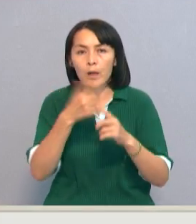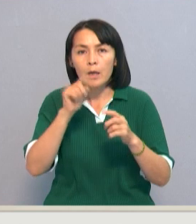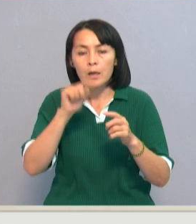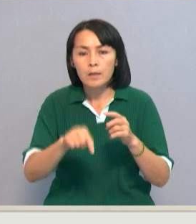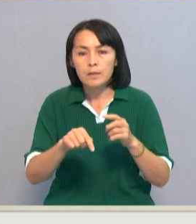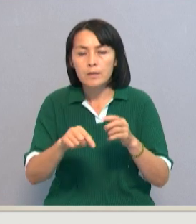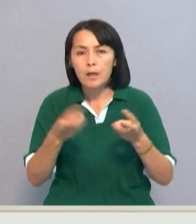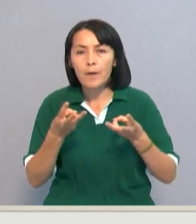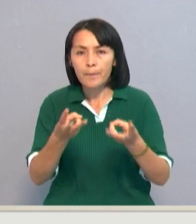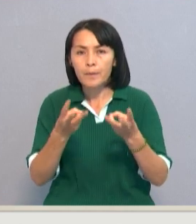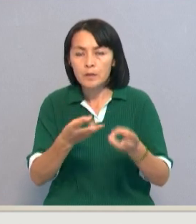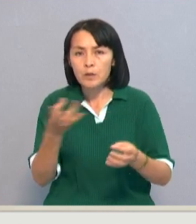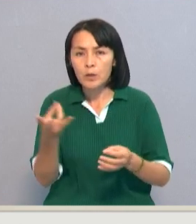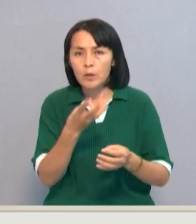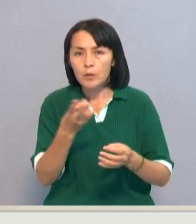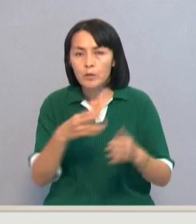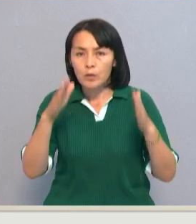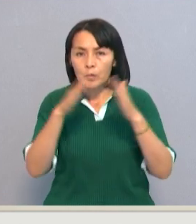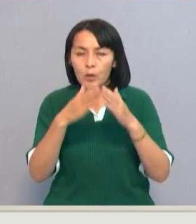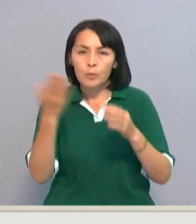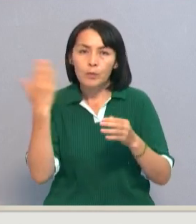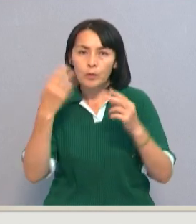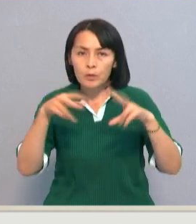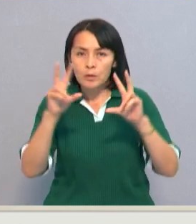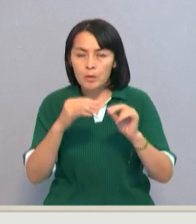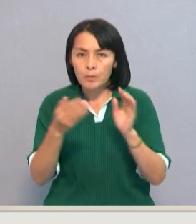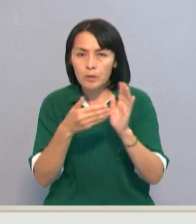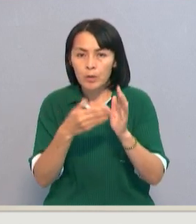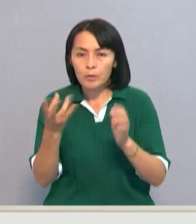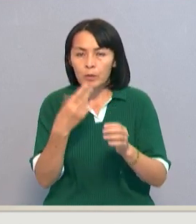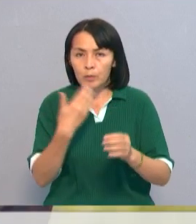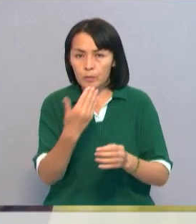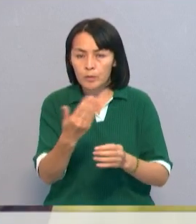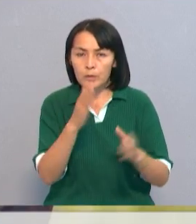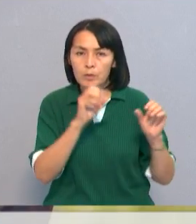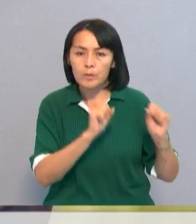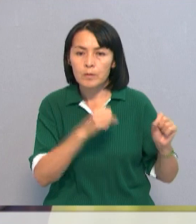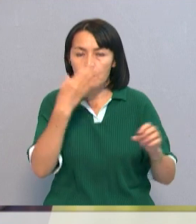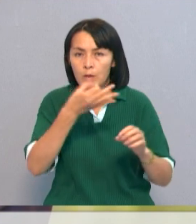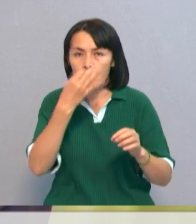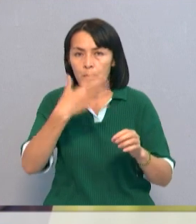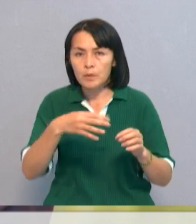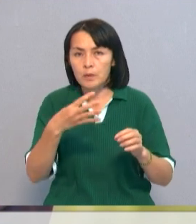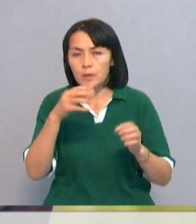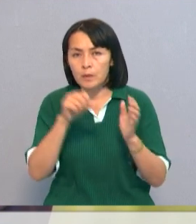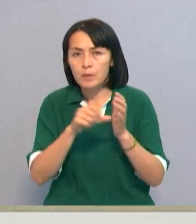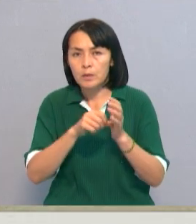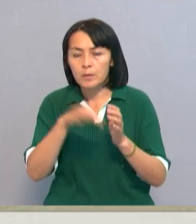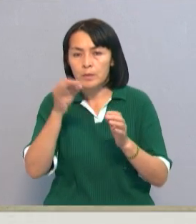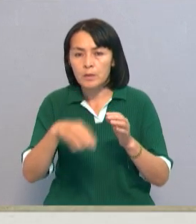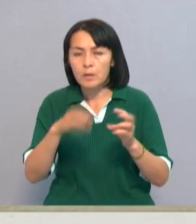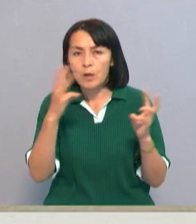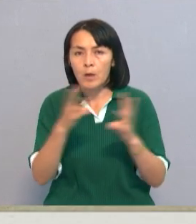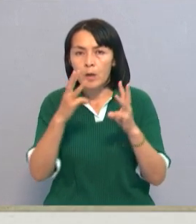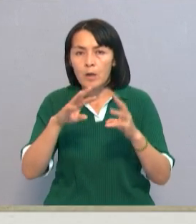говорю про печи. Необходимо впустить в дом приезжих специалистов. Это же ваша безопасность. Нужно отметить, что 56% пожаров в